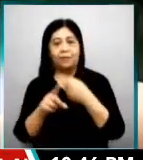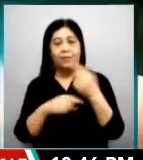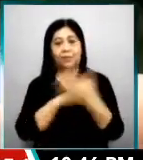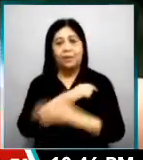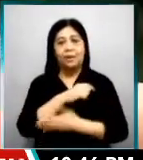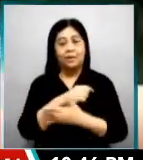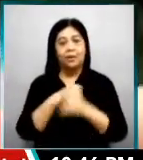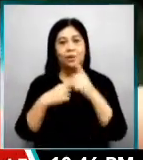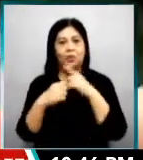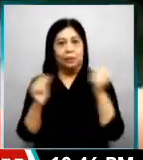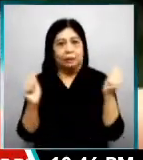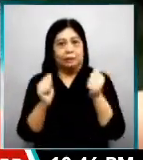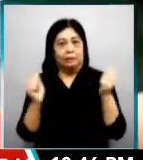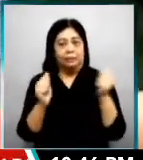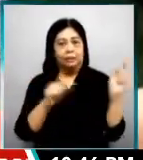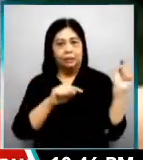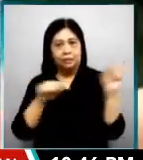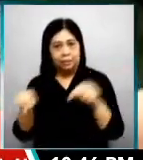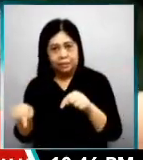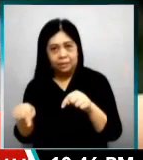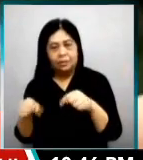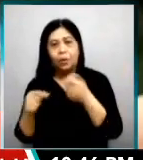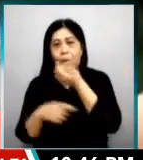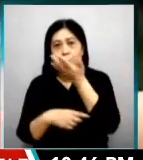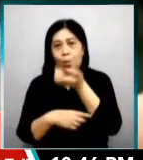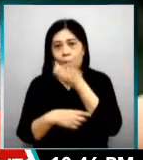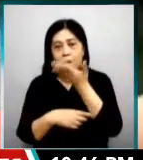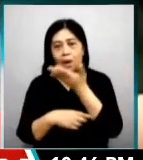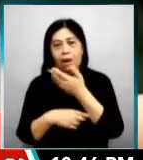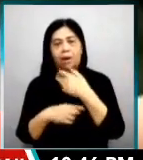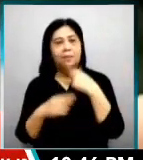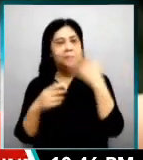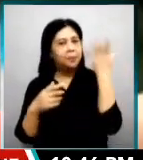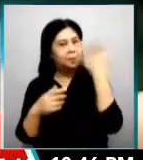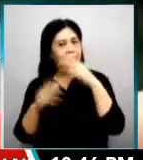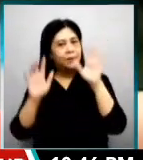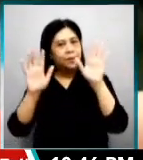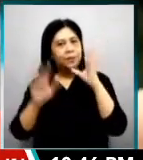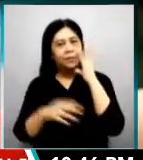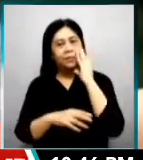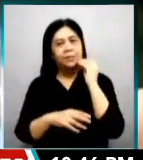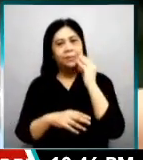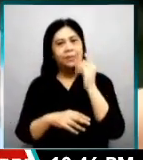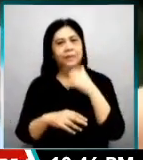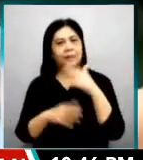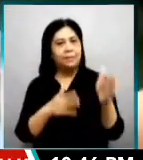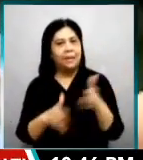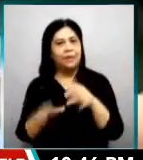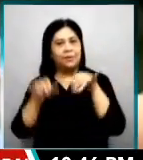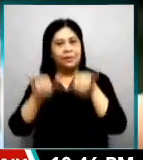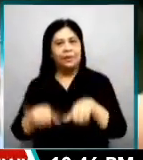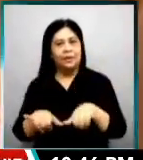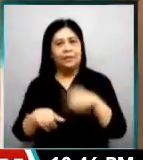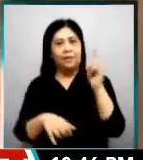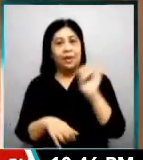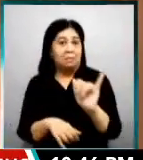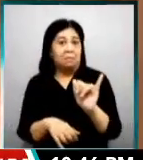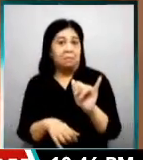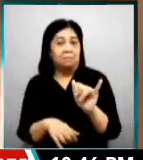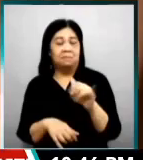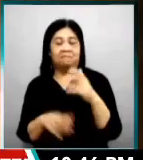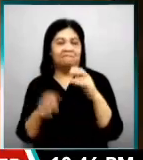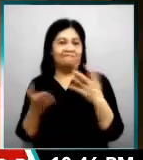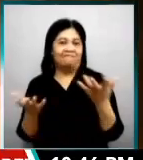then coming here that's warm, it's pretty amazing experience, and I'm planning to stay here forever. Like, I'm not going anywhere. Sabi ng